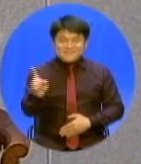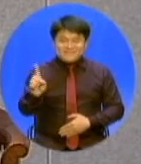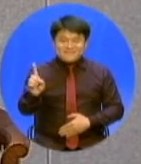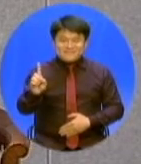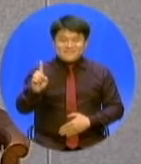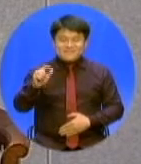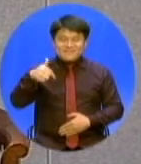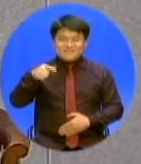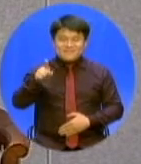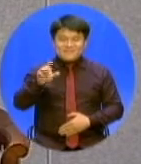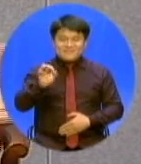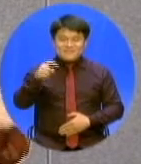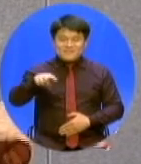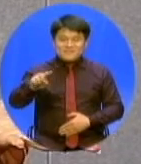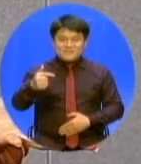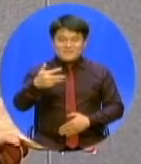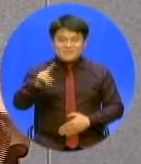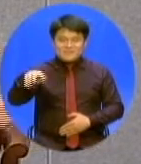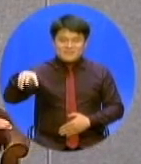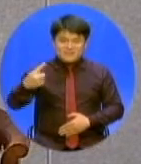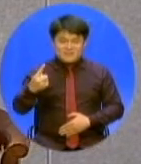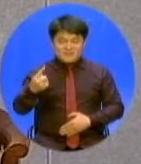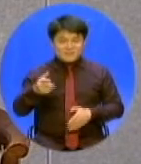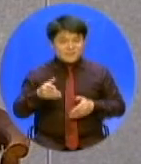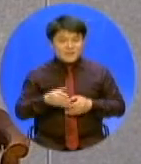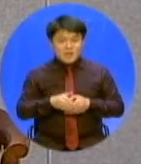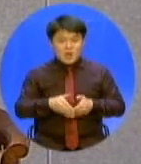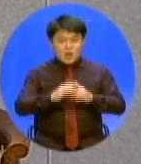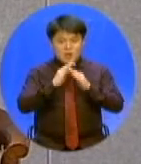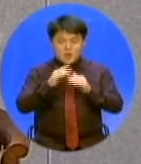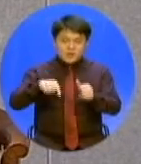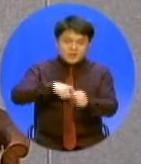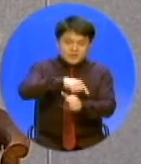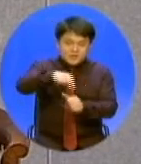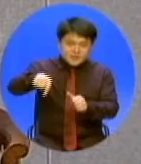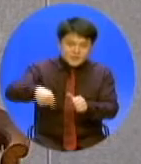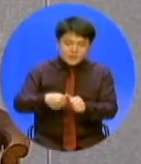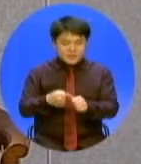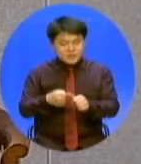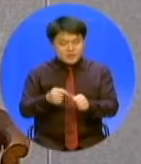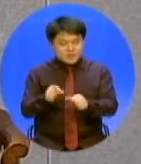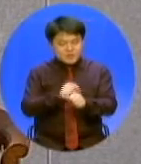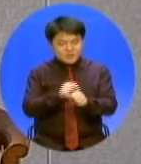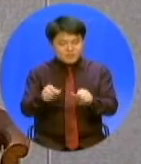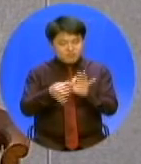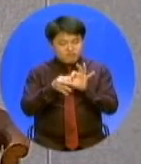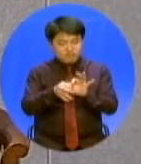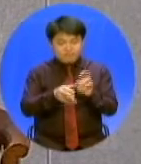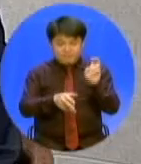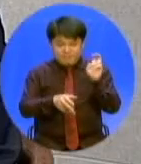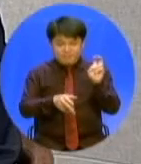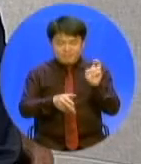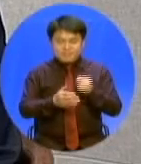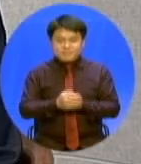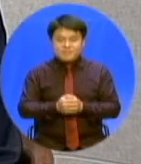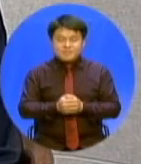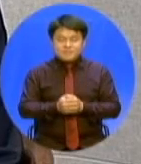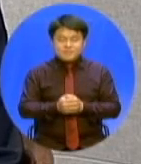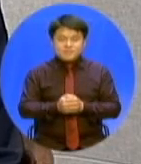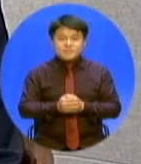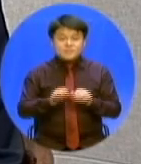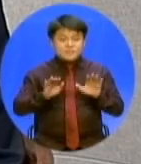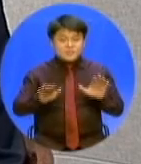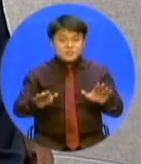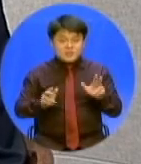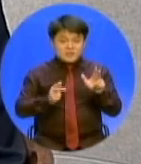대표님께서는 이 강원랜드의 탄생 배경과 또 각별하신 것 같은데요. 아, 정말로 이